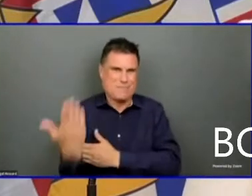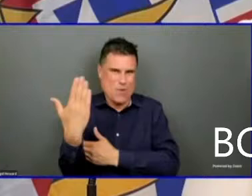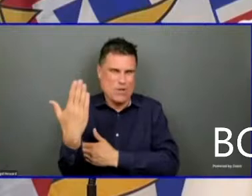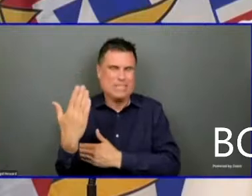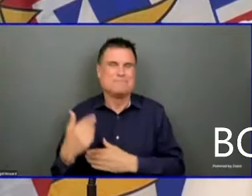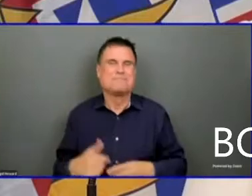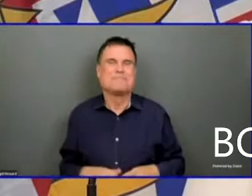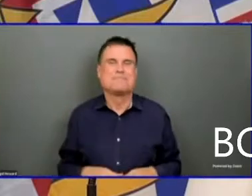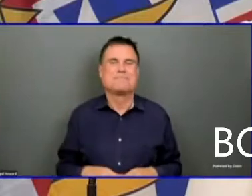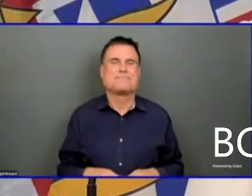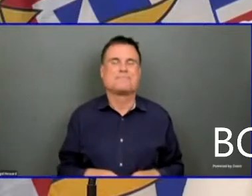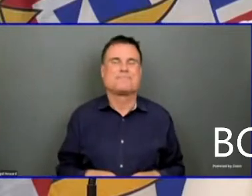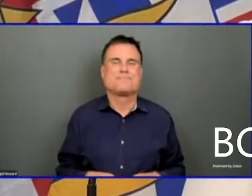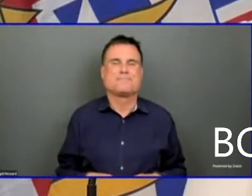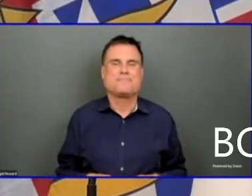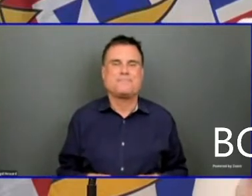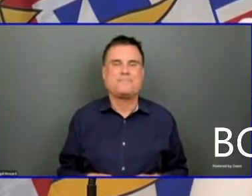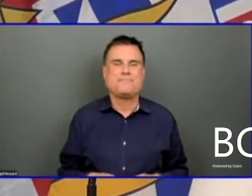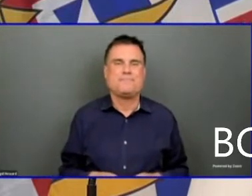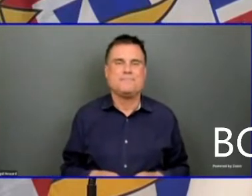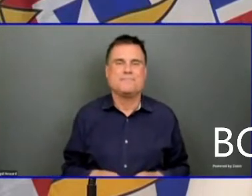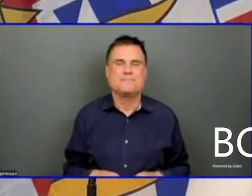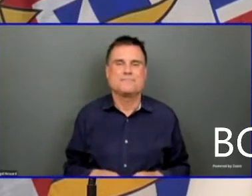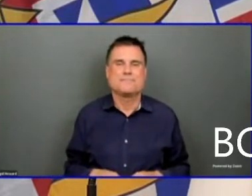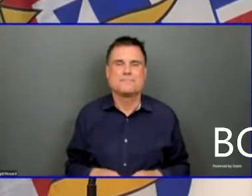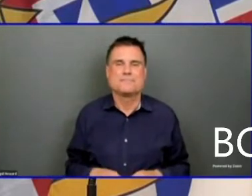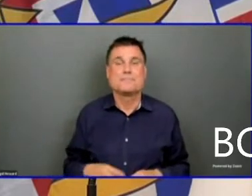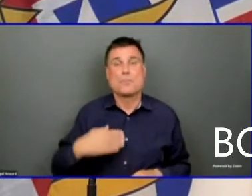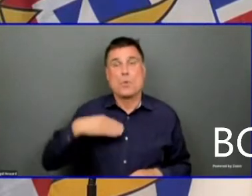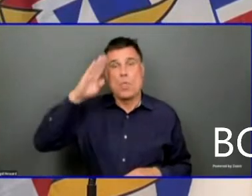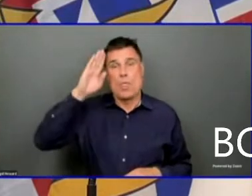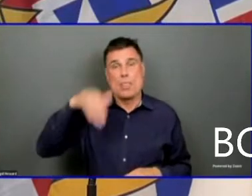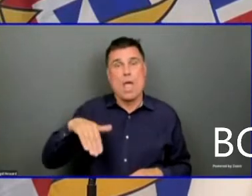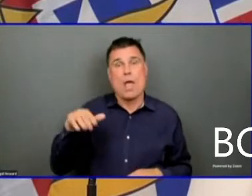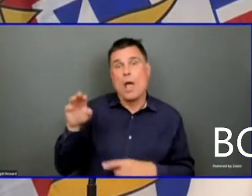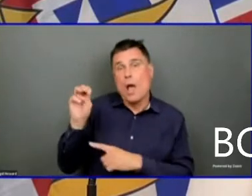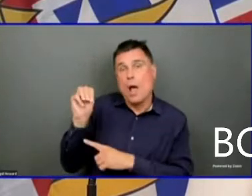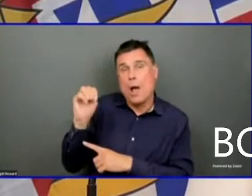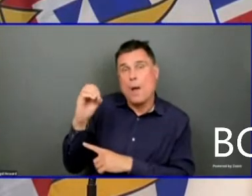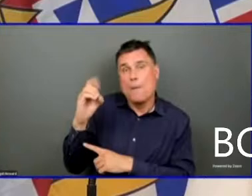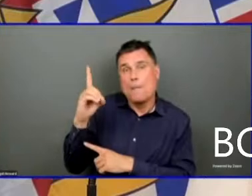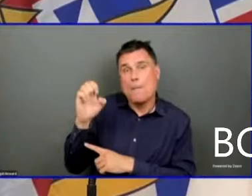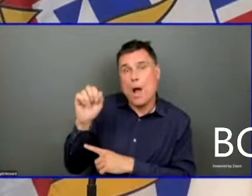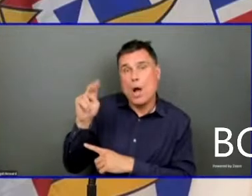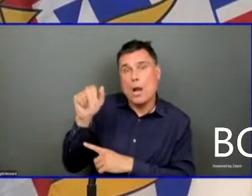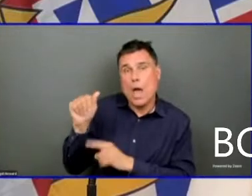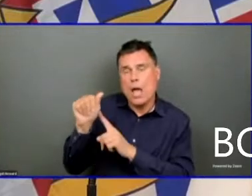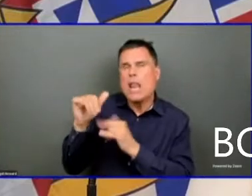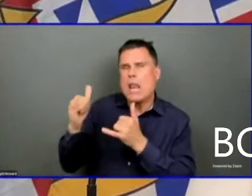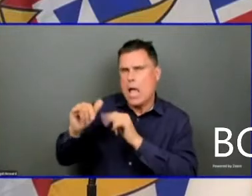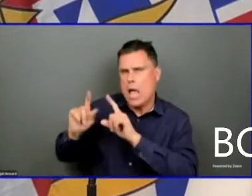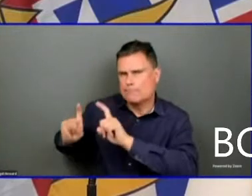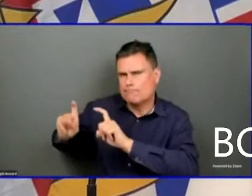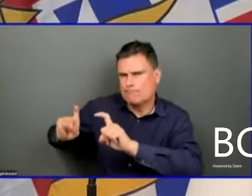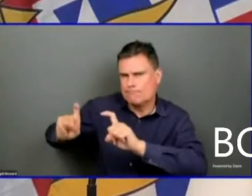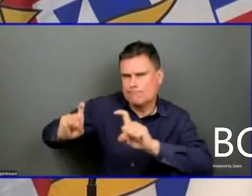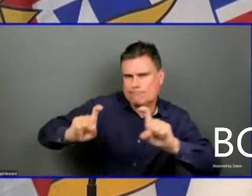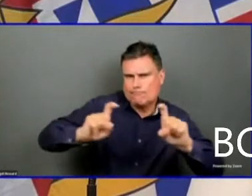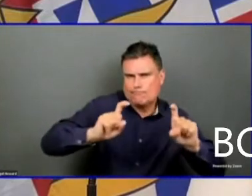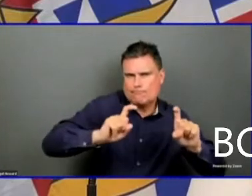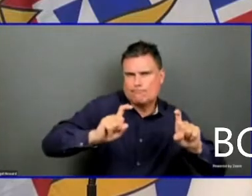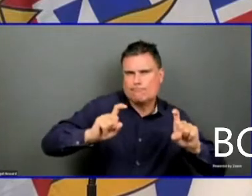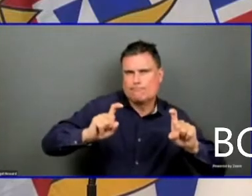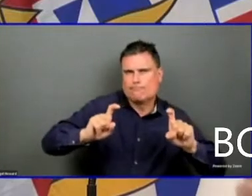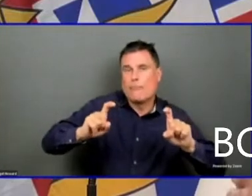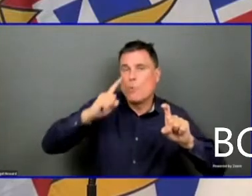We know that Moderna has now submitted data for children down to age 12. 他说莫德纳12岁以下的3期试验的数据已经交给了美